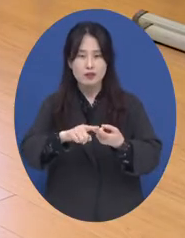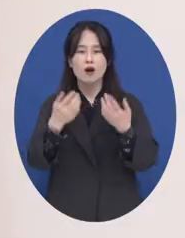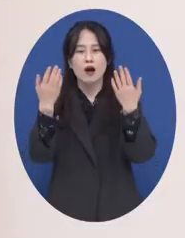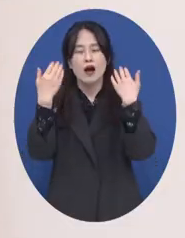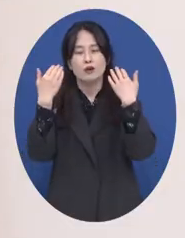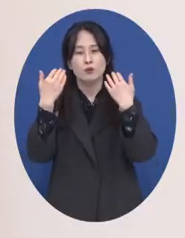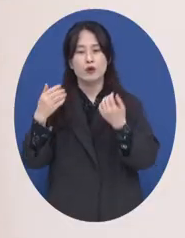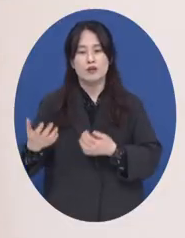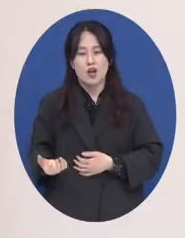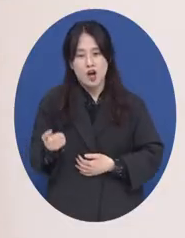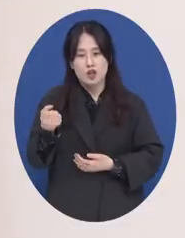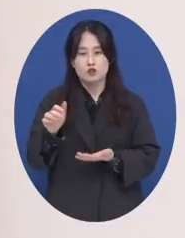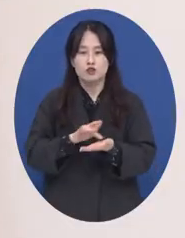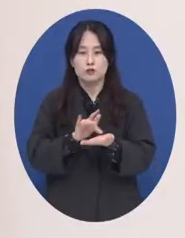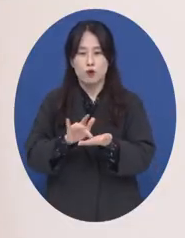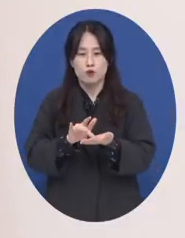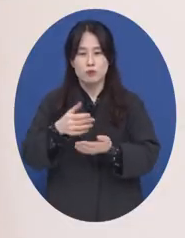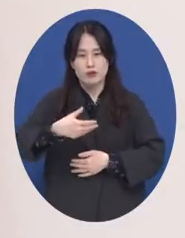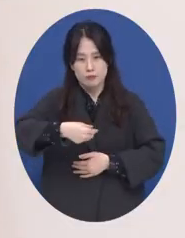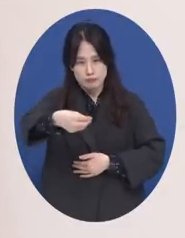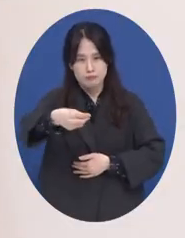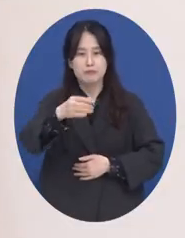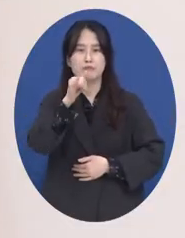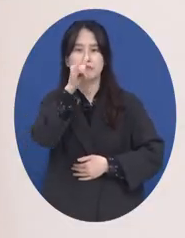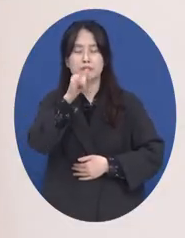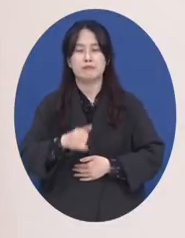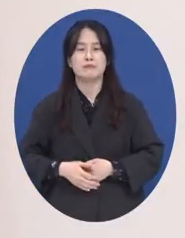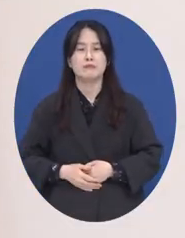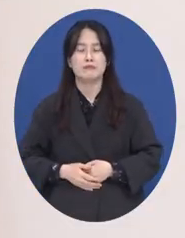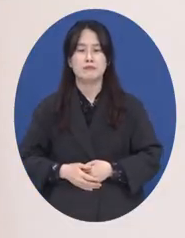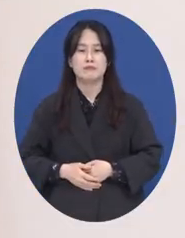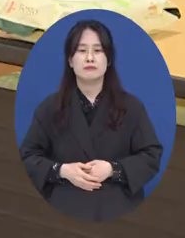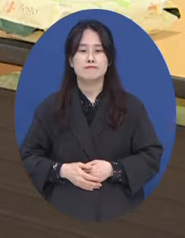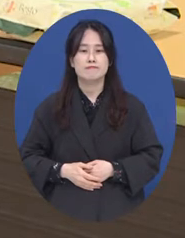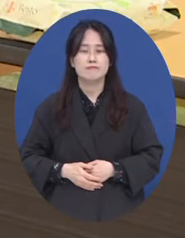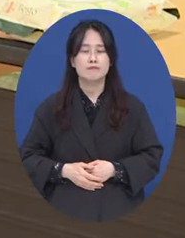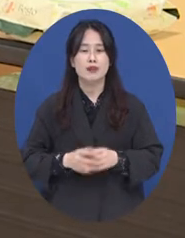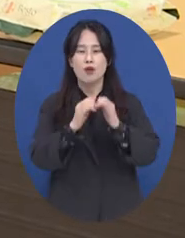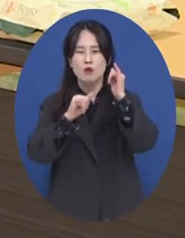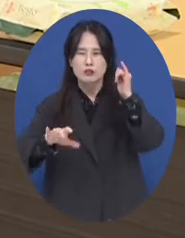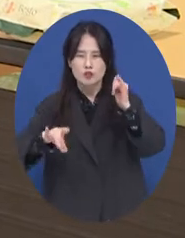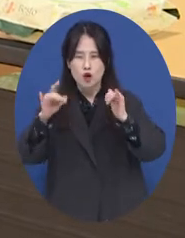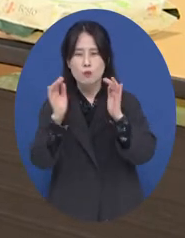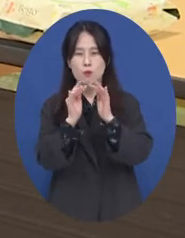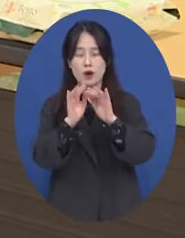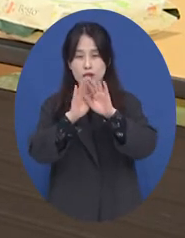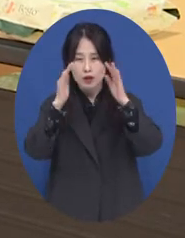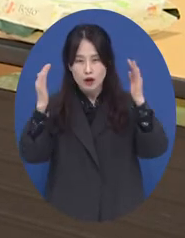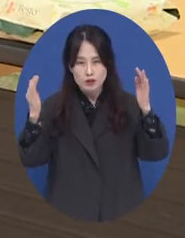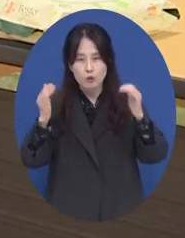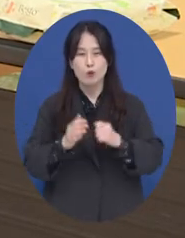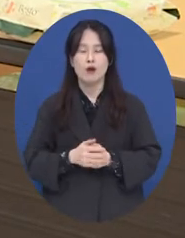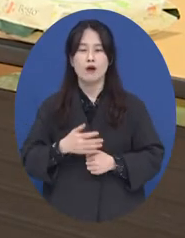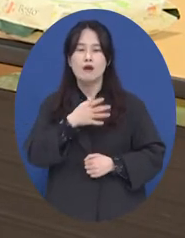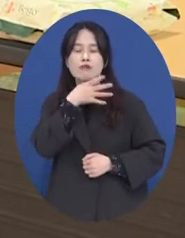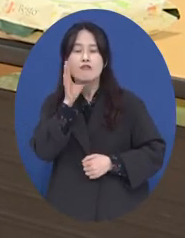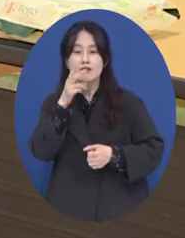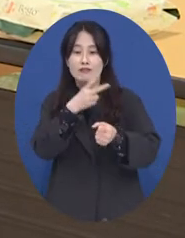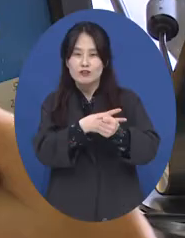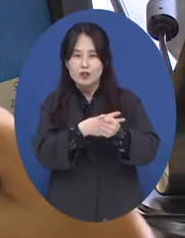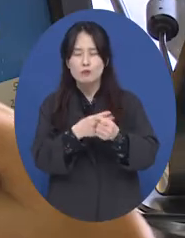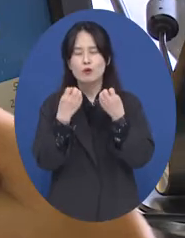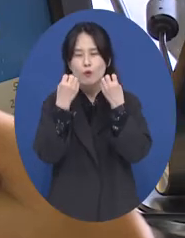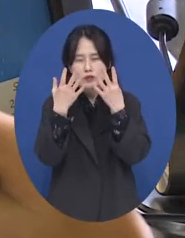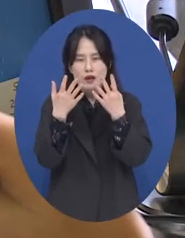학생들에게는 학교에서 기존에 보유하고 있던 스마트패드를 대여해 주기로 했습니다. 전례 없는 온라인 개학에 정년을 앞둔